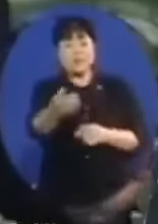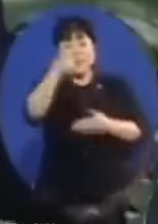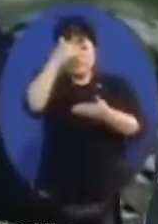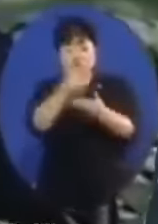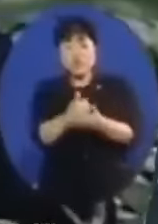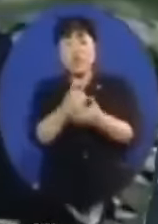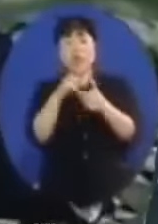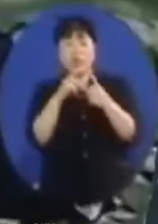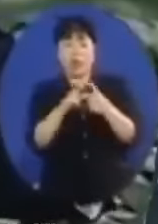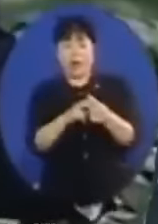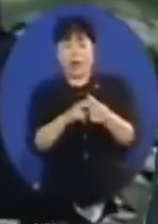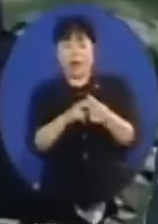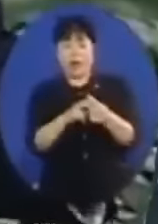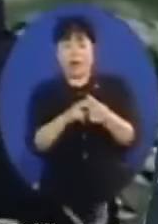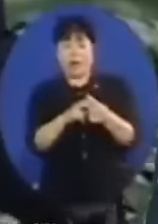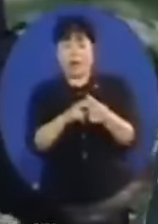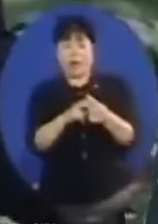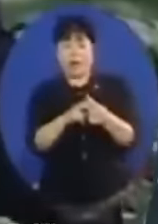죄와